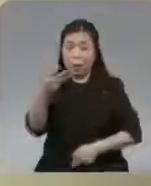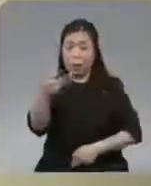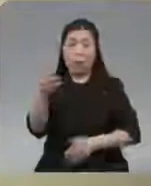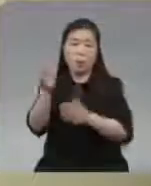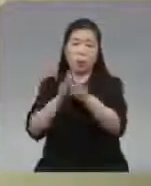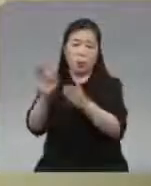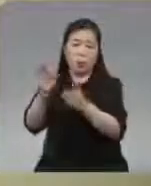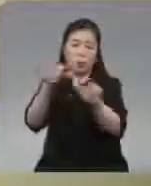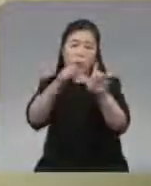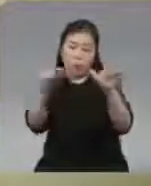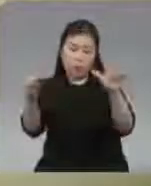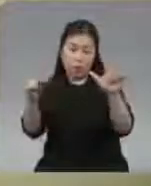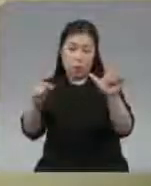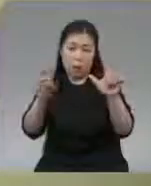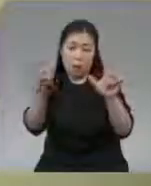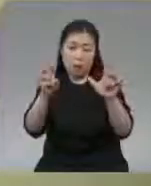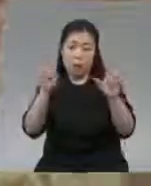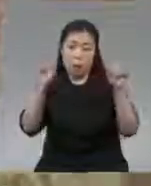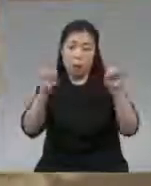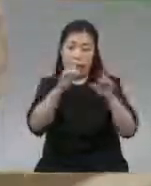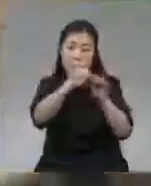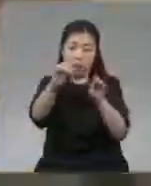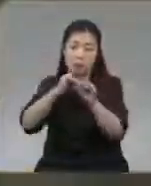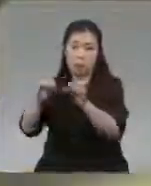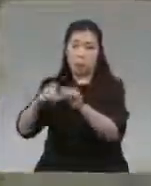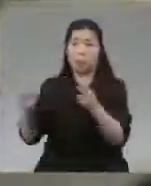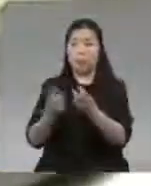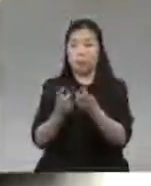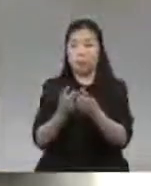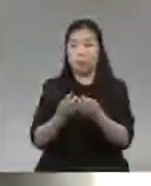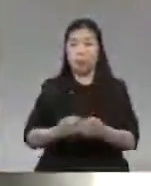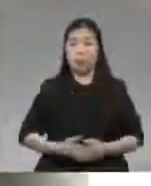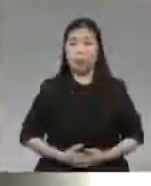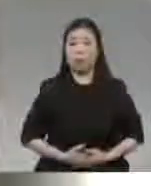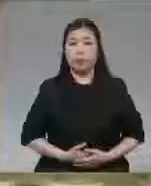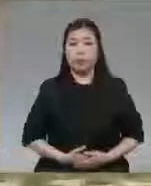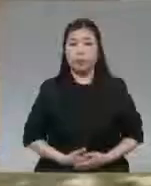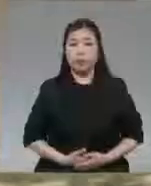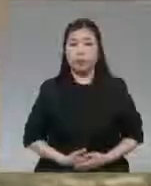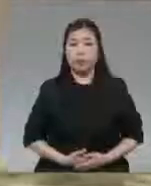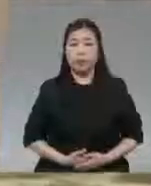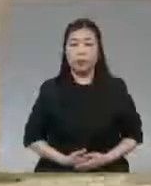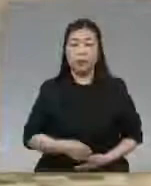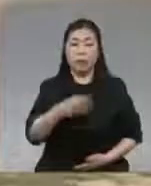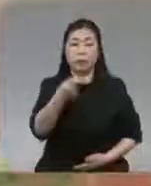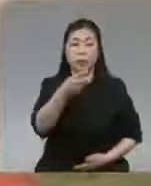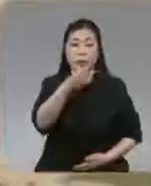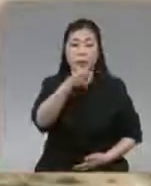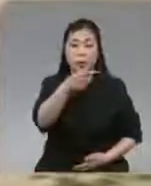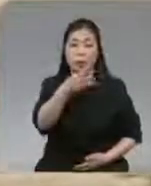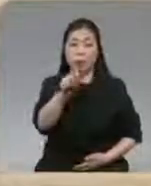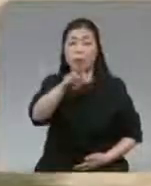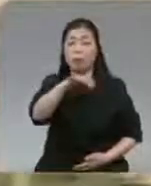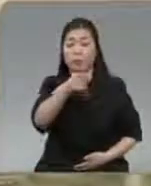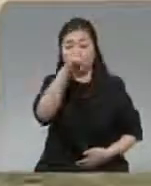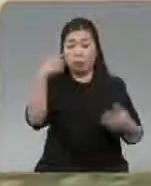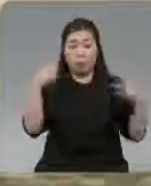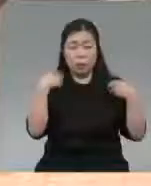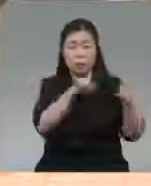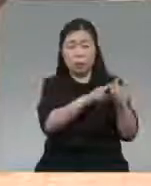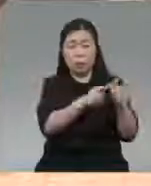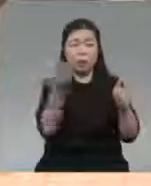韓国の中央銀行に預けられていたイランの原油輸出代金70億ドルを凍結しまし